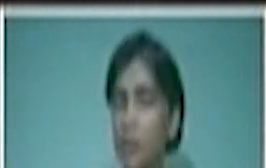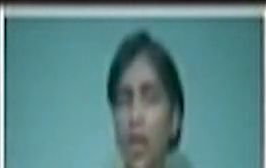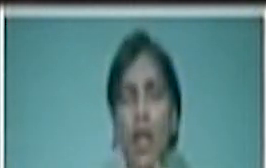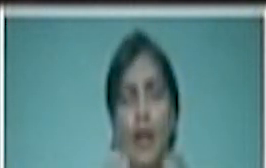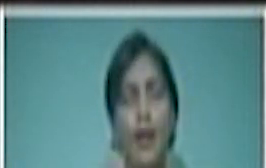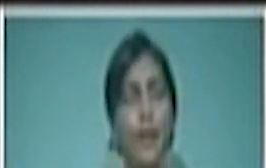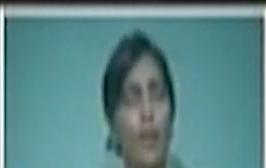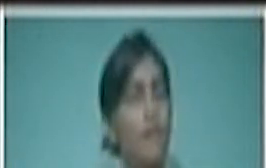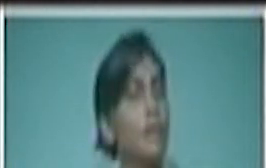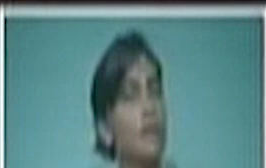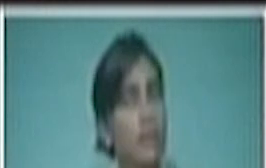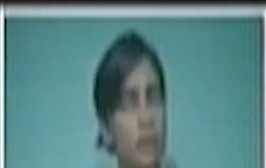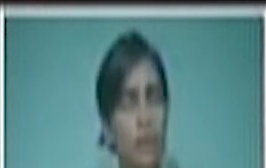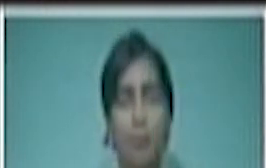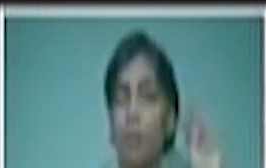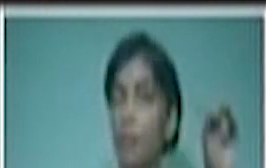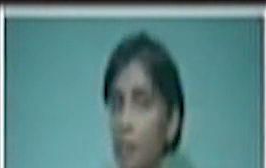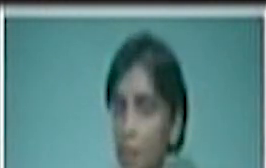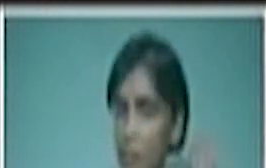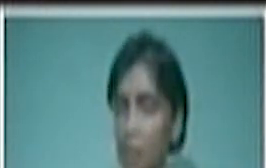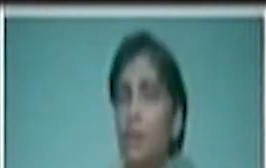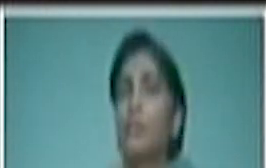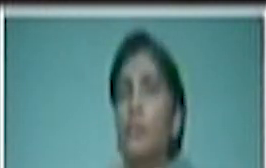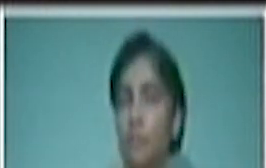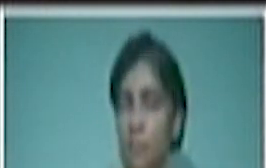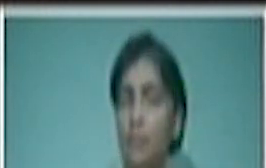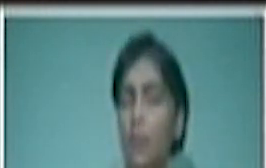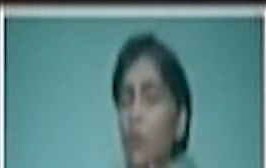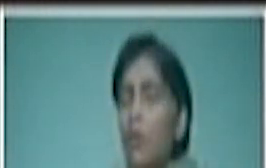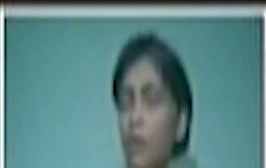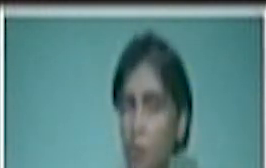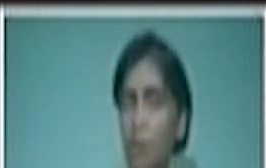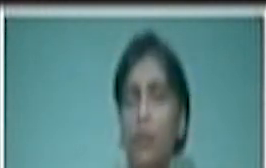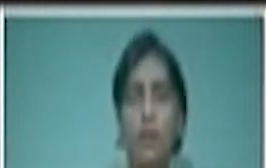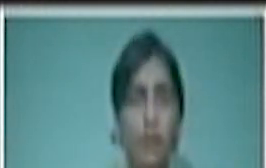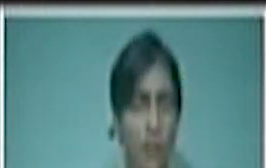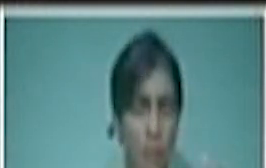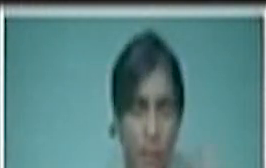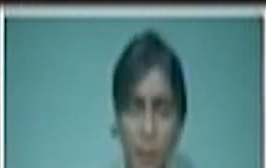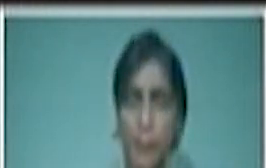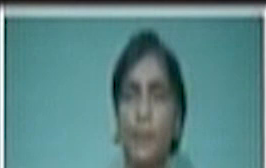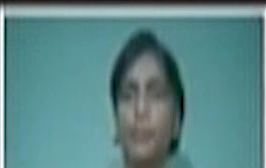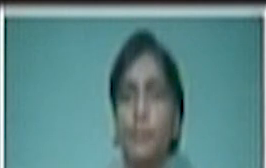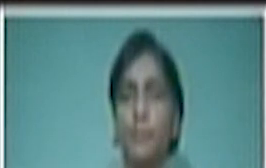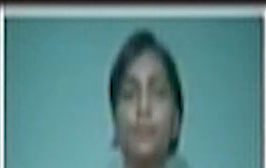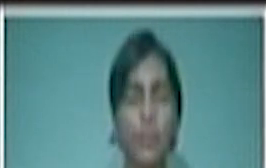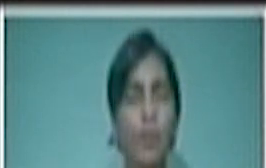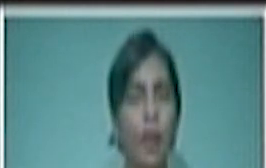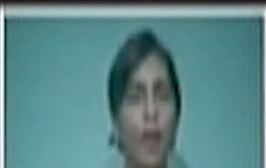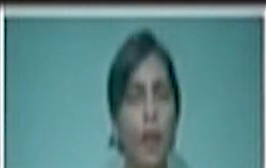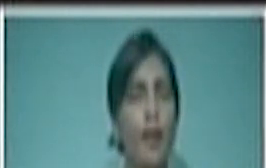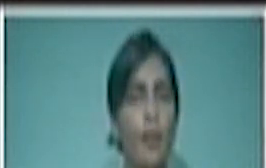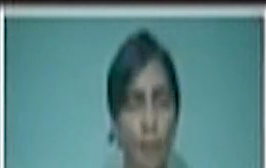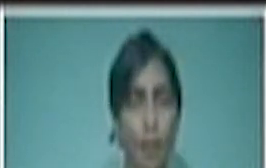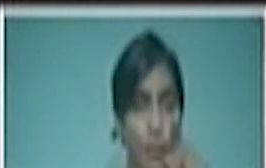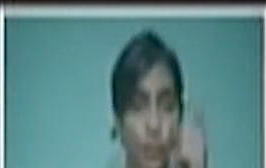IMF සහයෝගය ලබා ගැනීම සඳහා එතුමා හොඳ මාවතක ගමන් කළා තියෙනවා. දැන් IMF එකේ